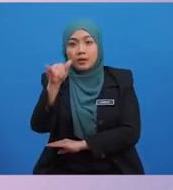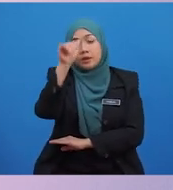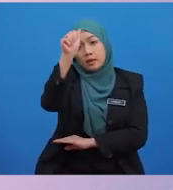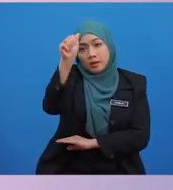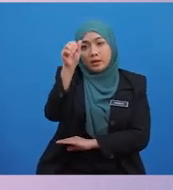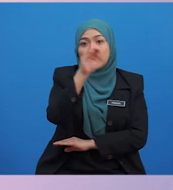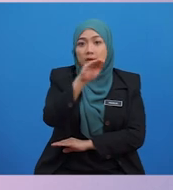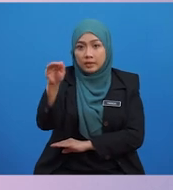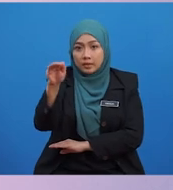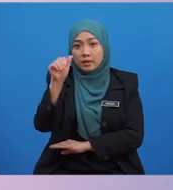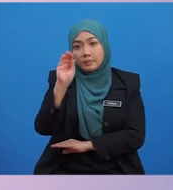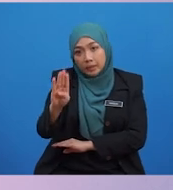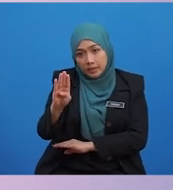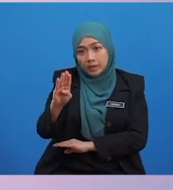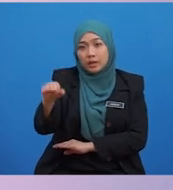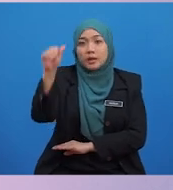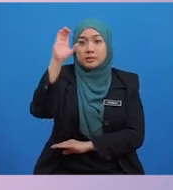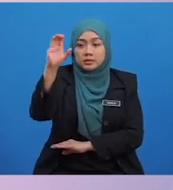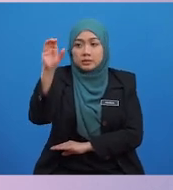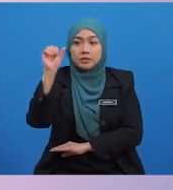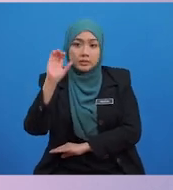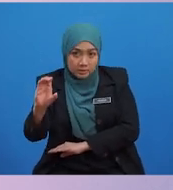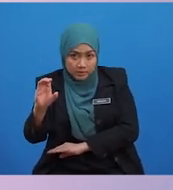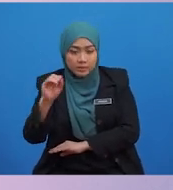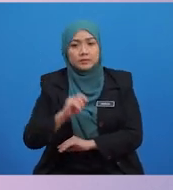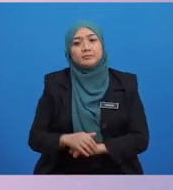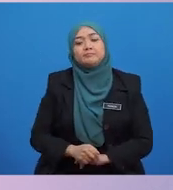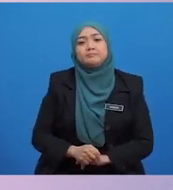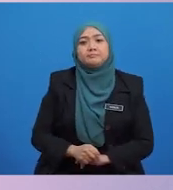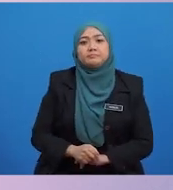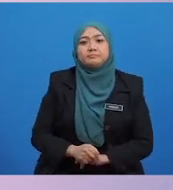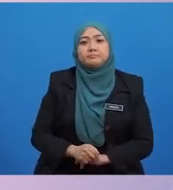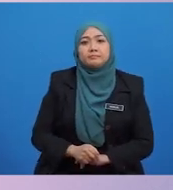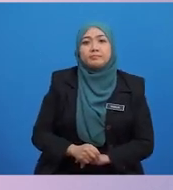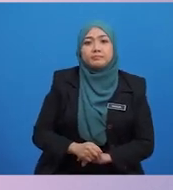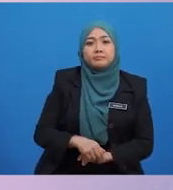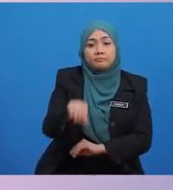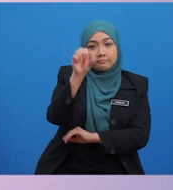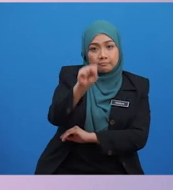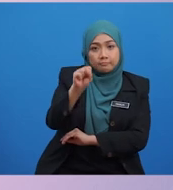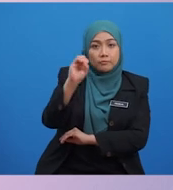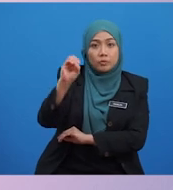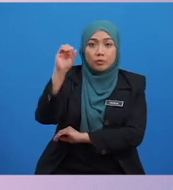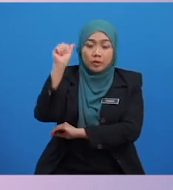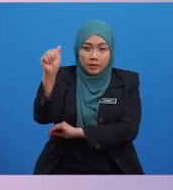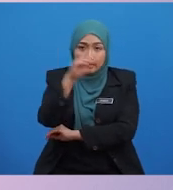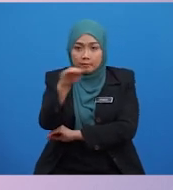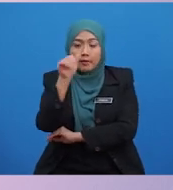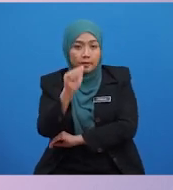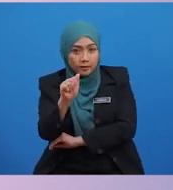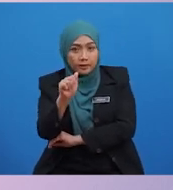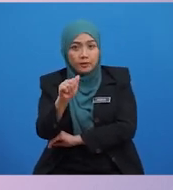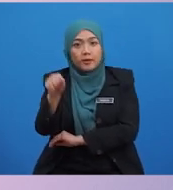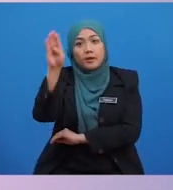hanya juga benar yaitu science ever is = Sin Bieber Be = size besi